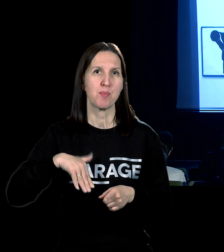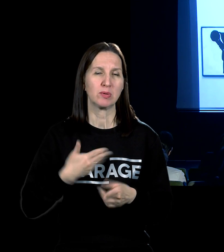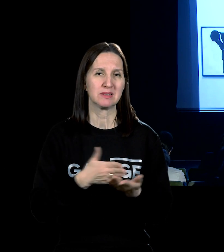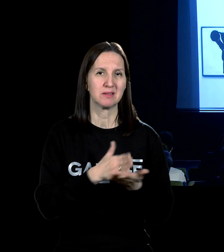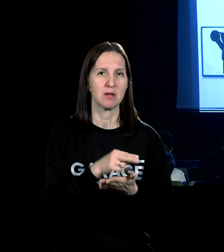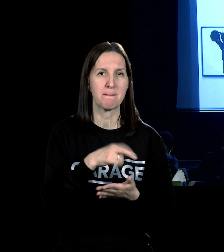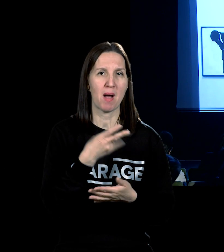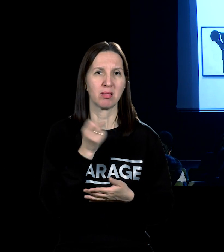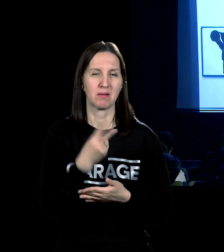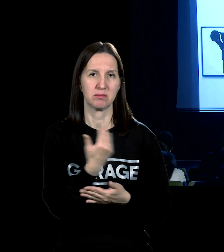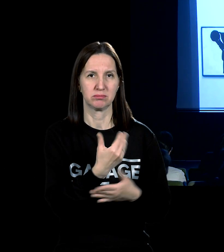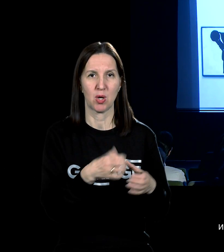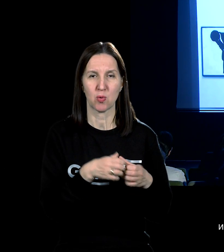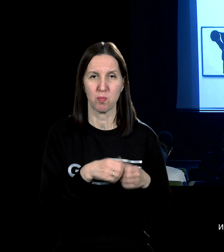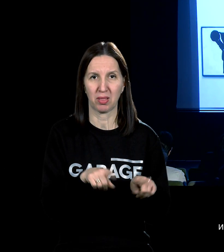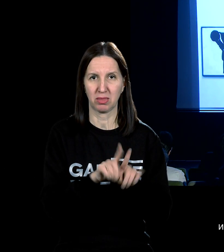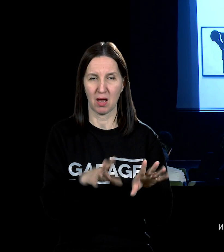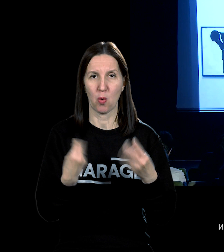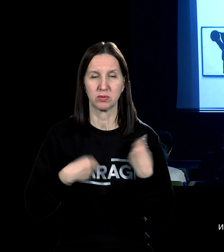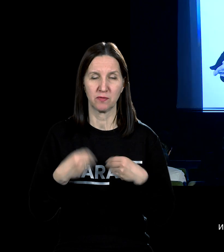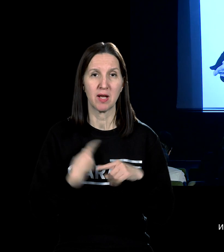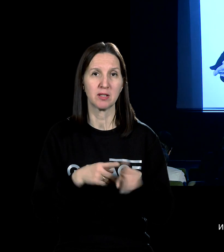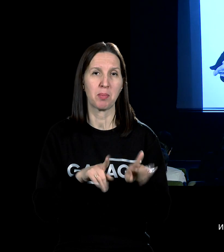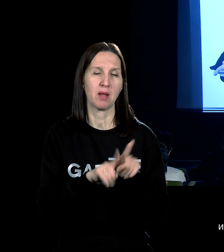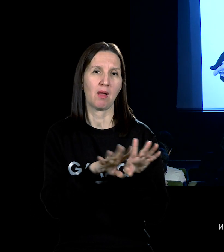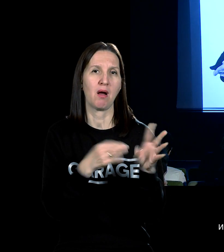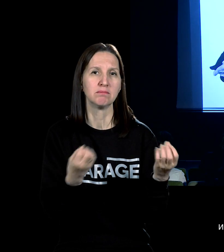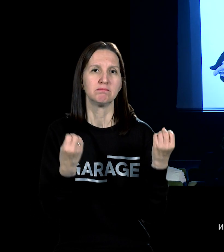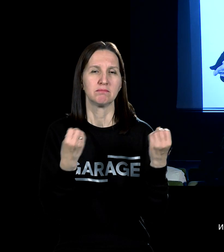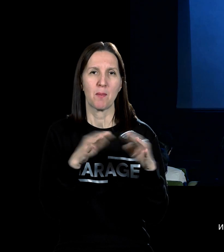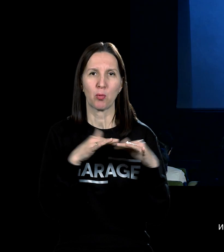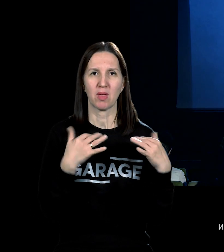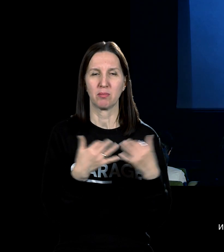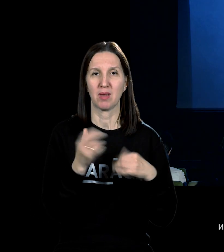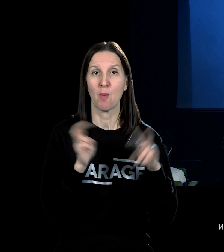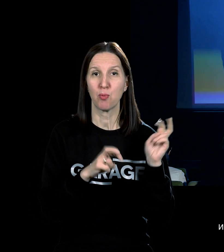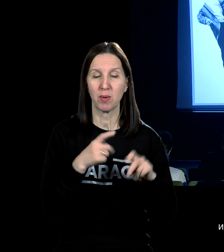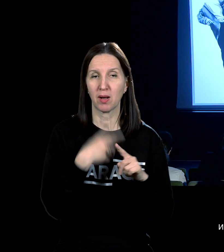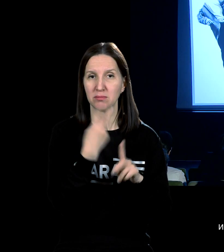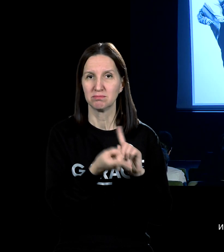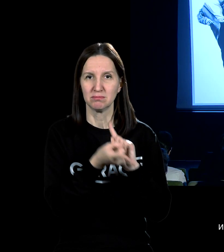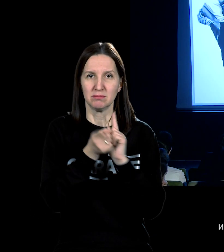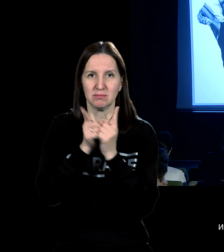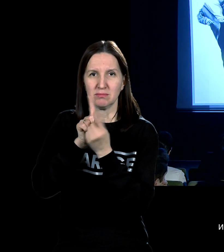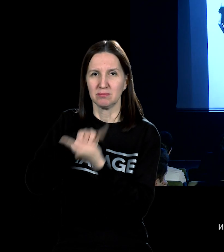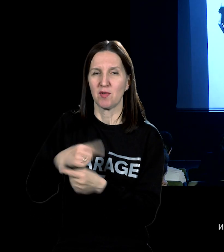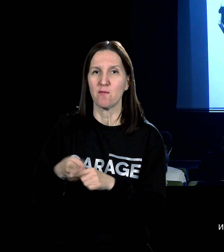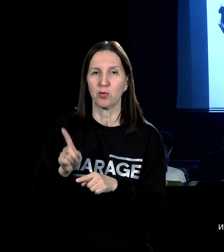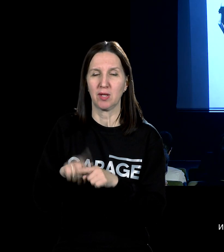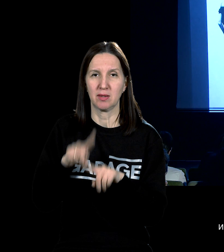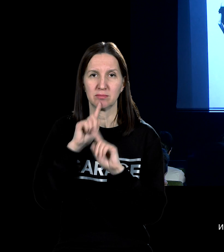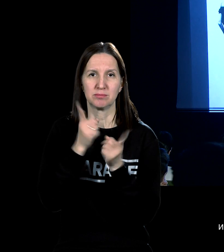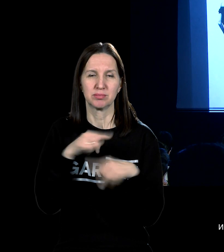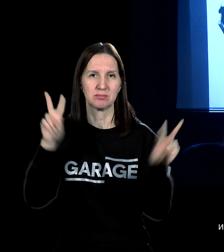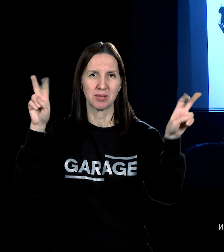постпанк, да, это постпанковские группы так одевались. Это была вполне богемная публика, превратившаяся, вот как бы, которая превратилась в вот этот самый